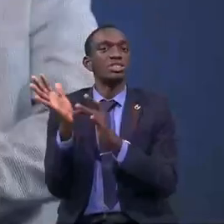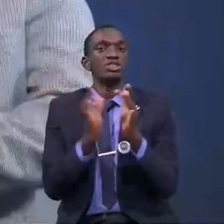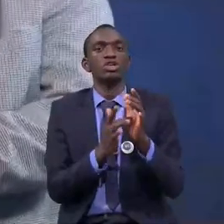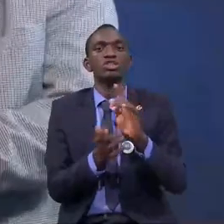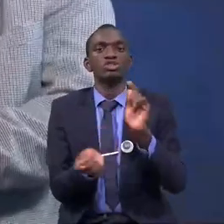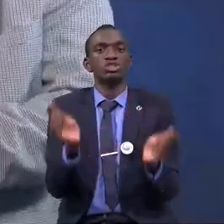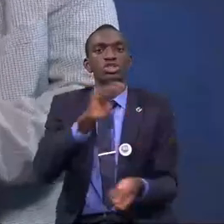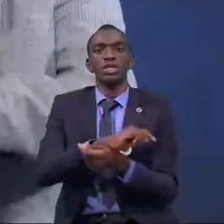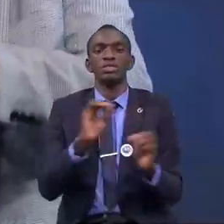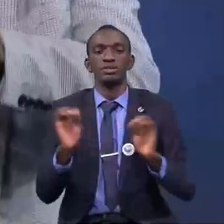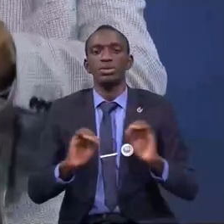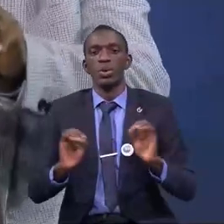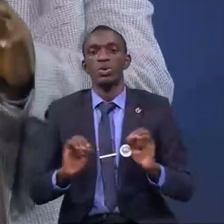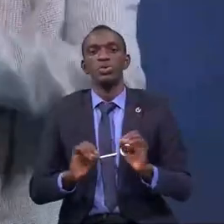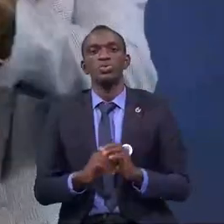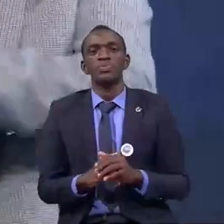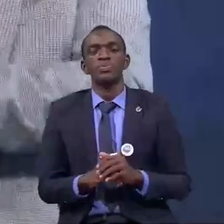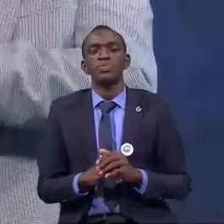Christ inchangeable,